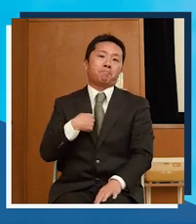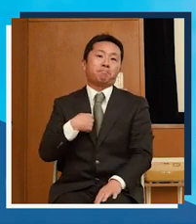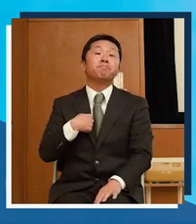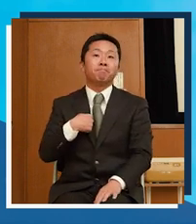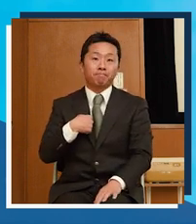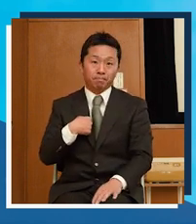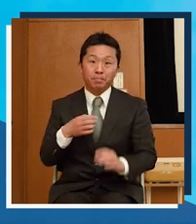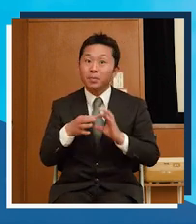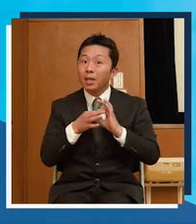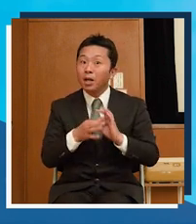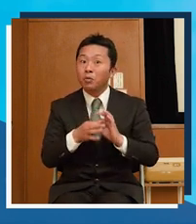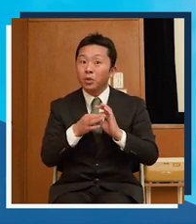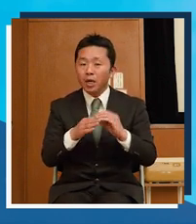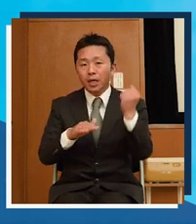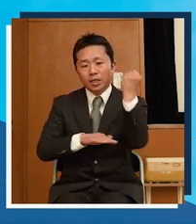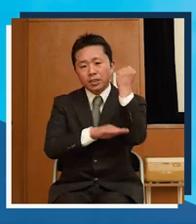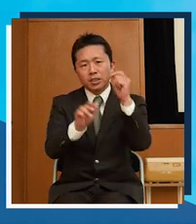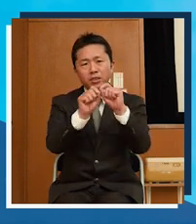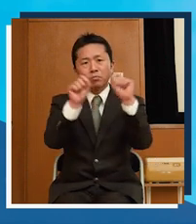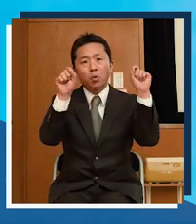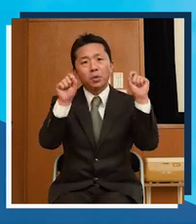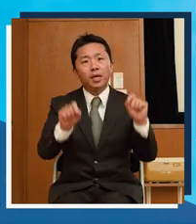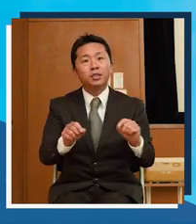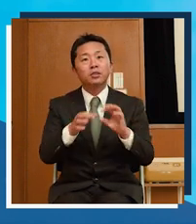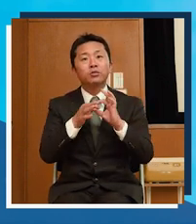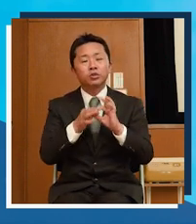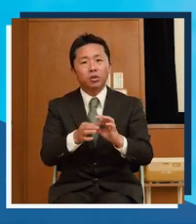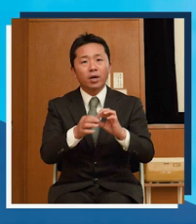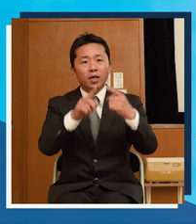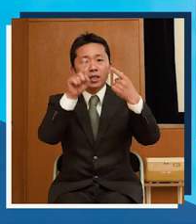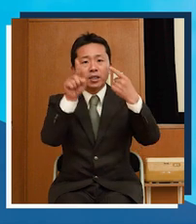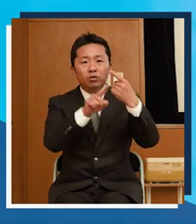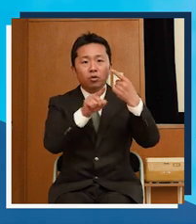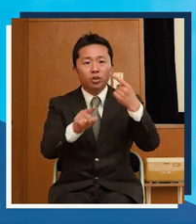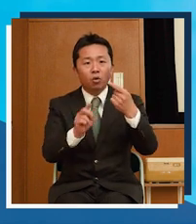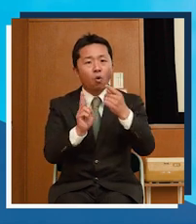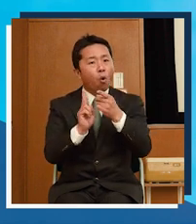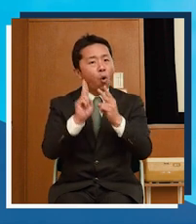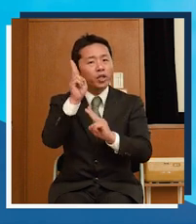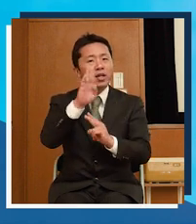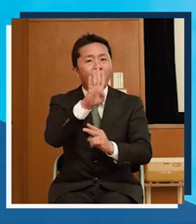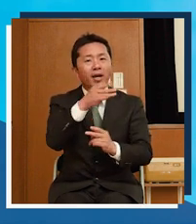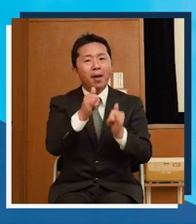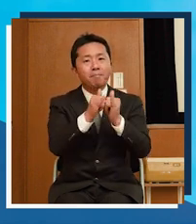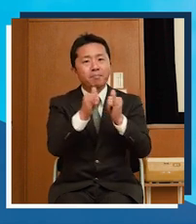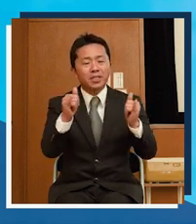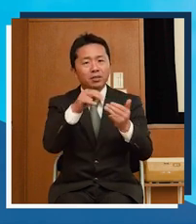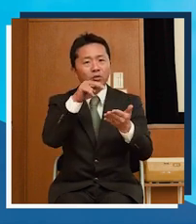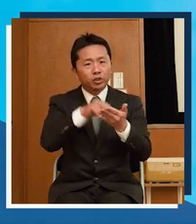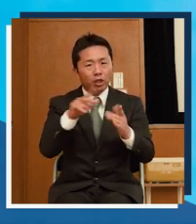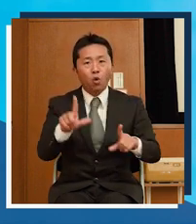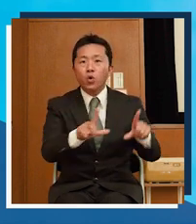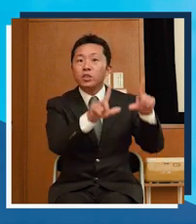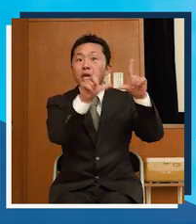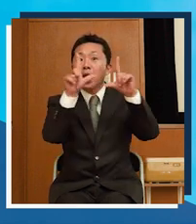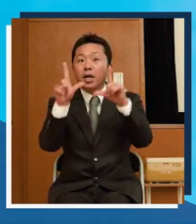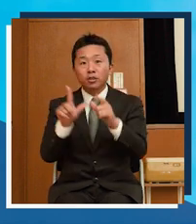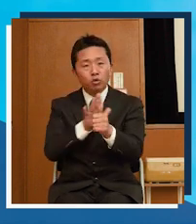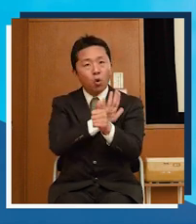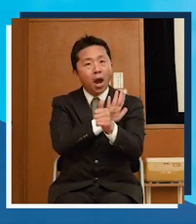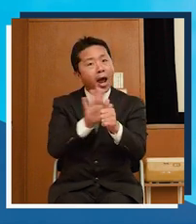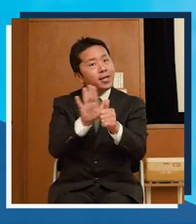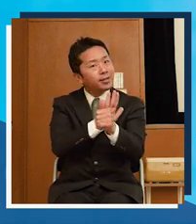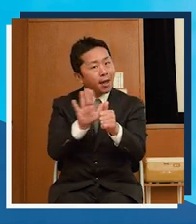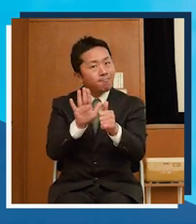をしますえこの基地問題についてはそのような1人の沖縄県民としてのその生活のえ背景